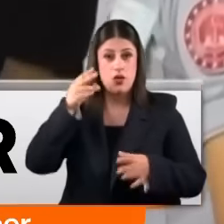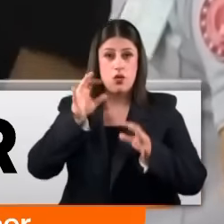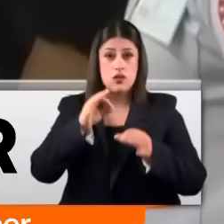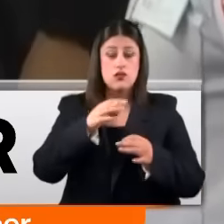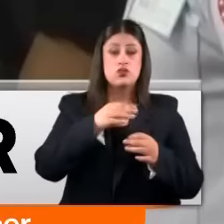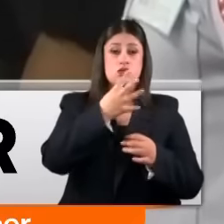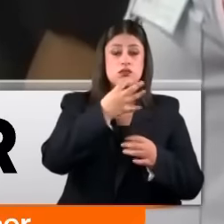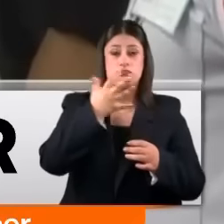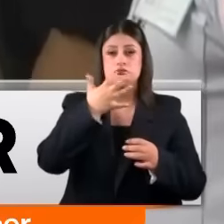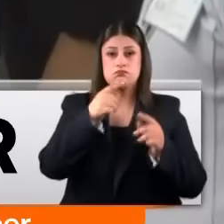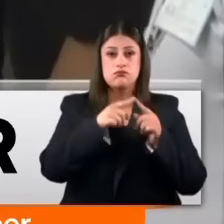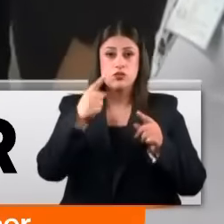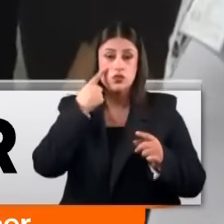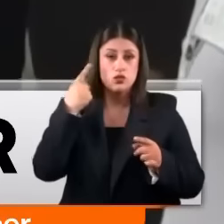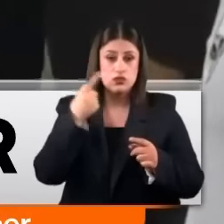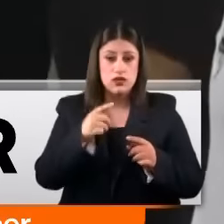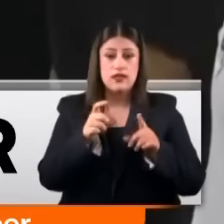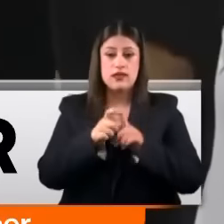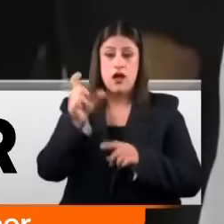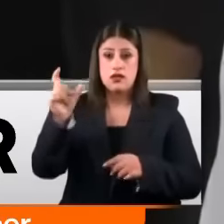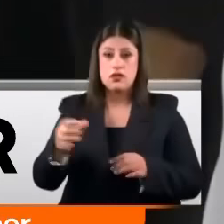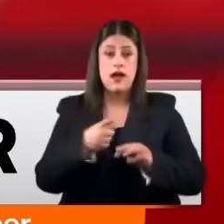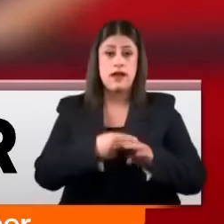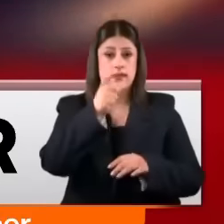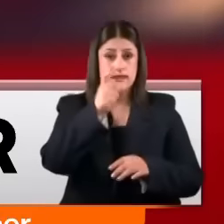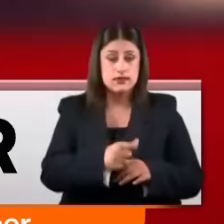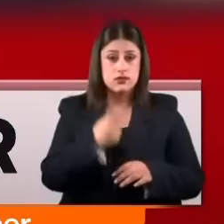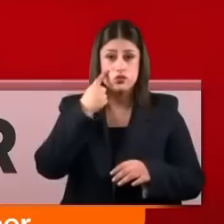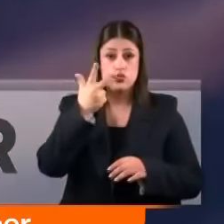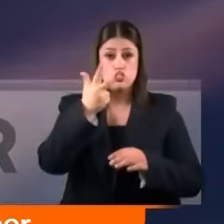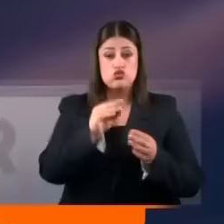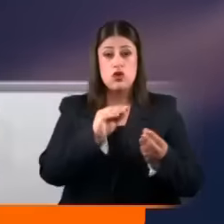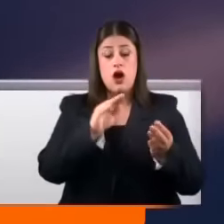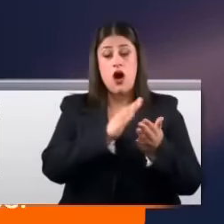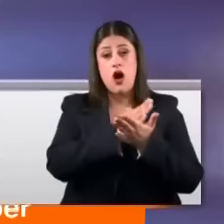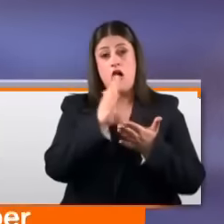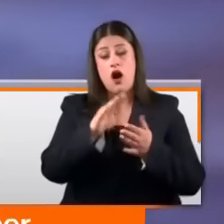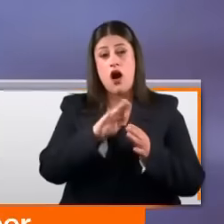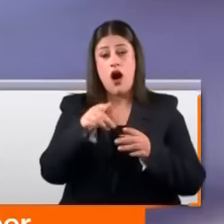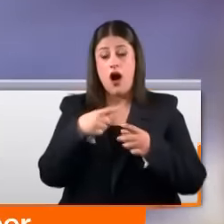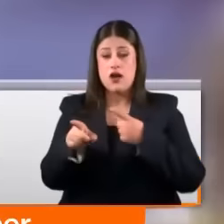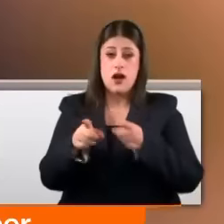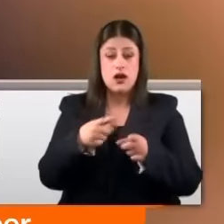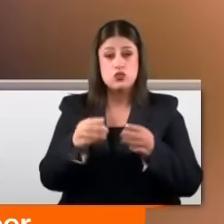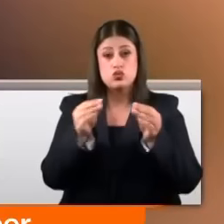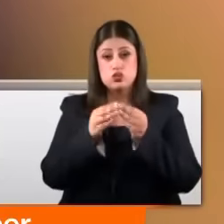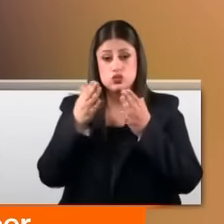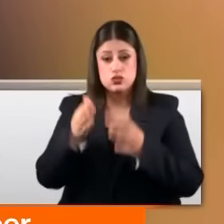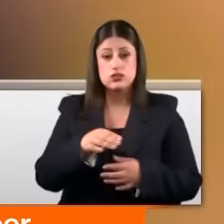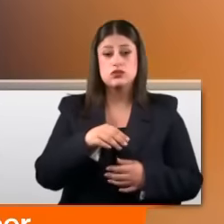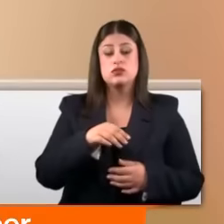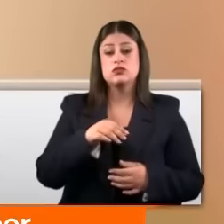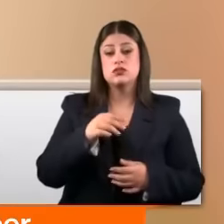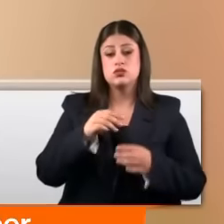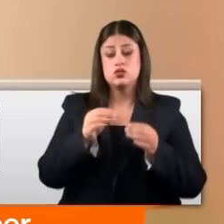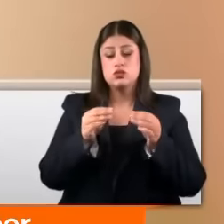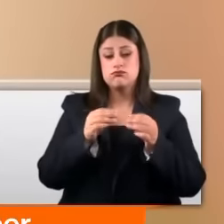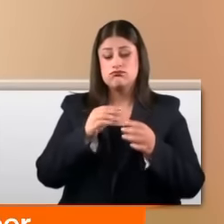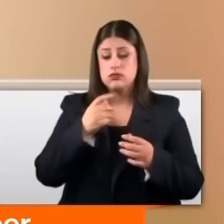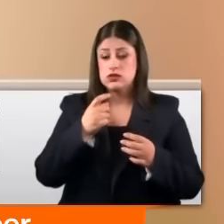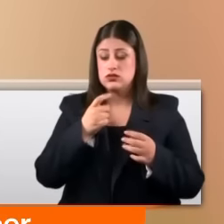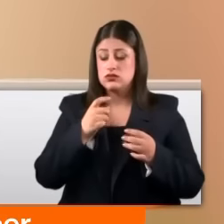üzere Dilan ve Engin Polat için toplamda 3 ayrı suçtan 40'ar yıla kadar hapisleri istendi. 750.000 lira harcıyorum. Net 1